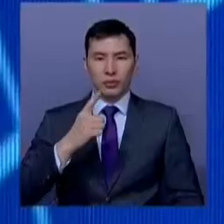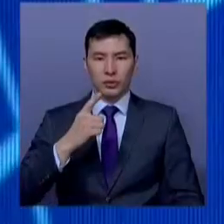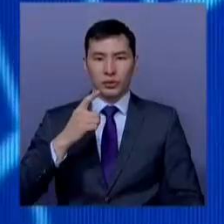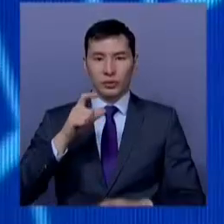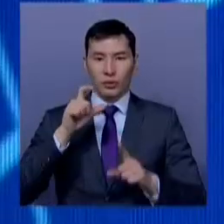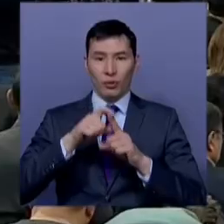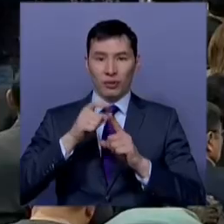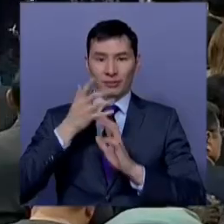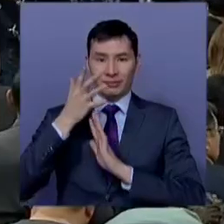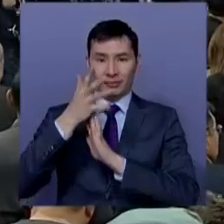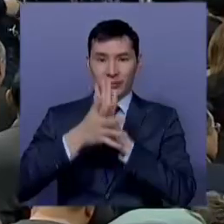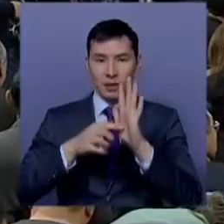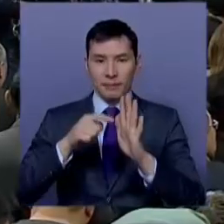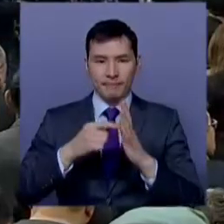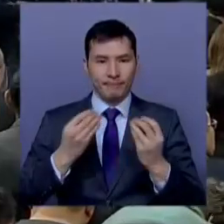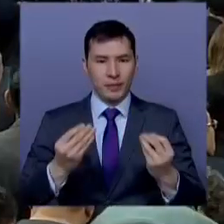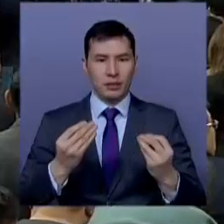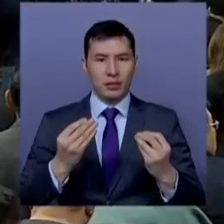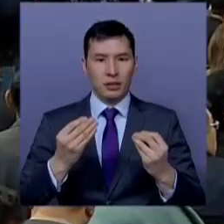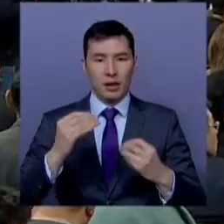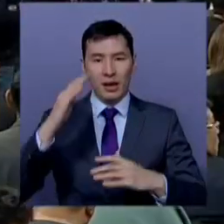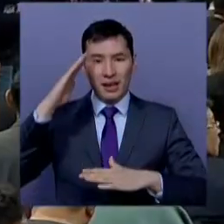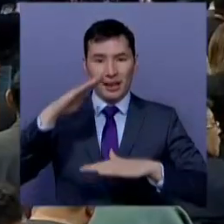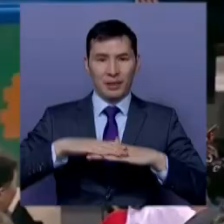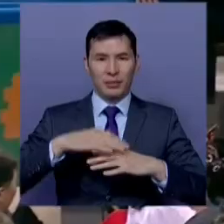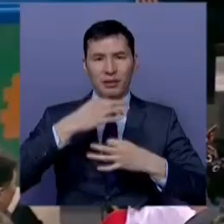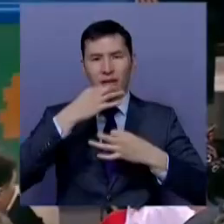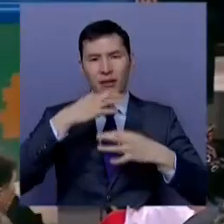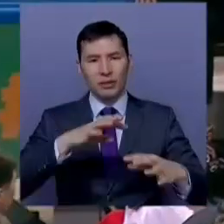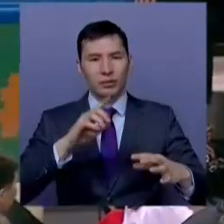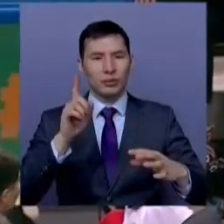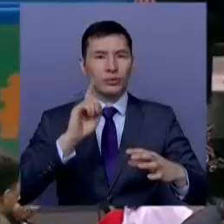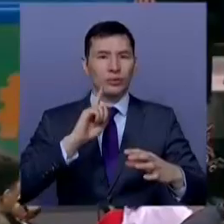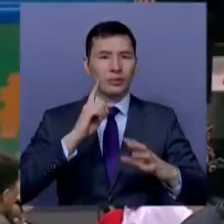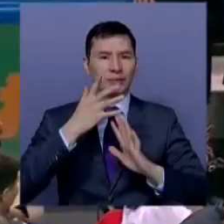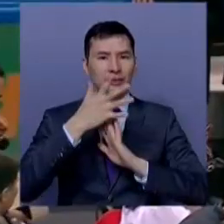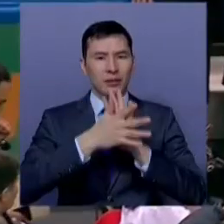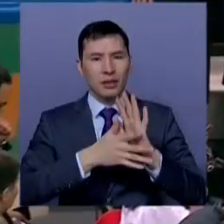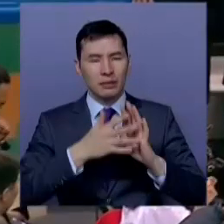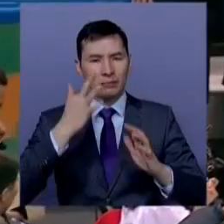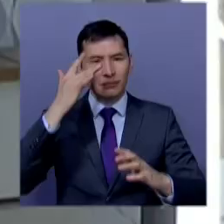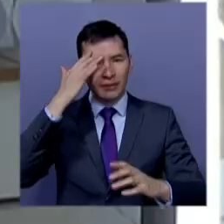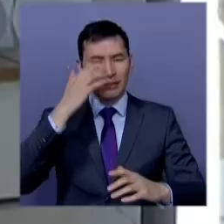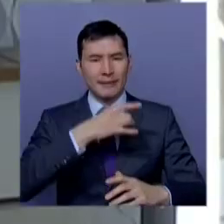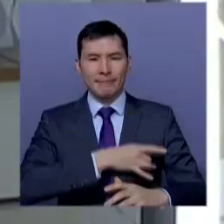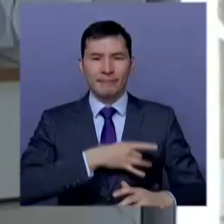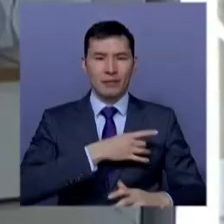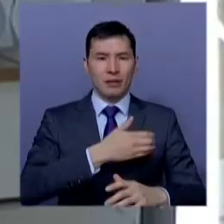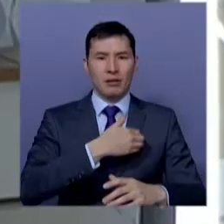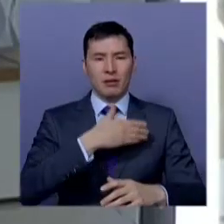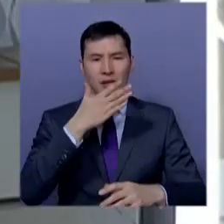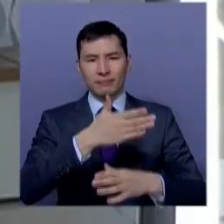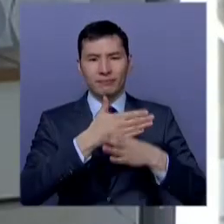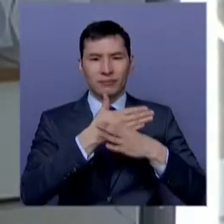ол құдірет. Әкімнің бойындағы халқына деген ниеті, ықыласы,